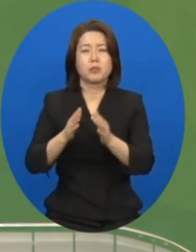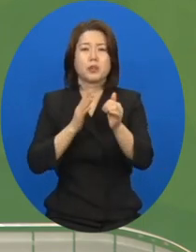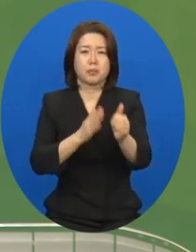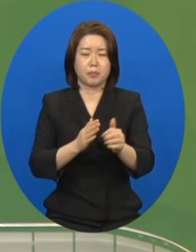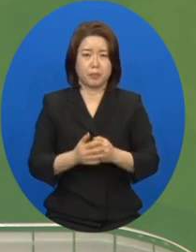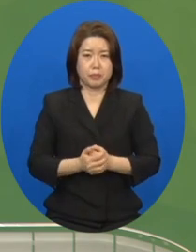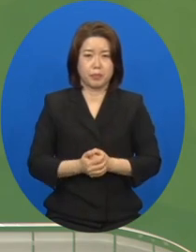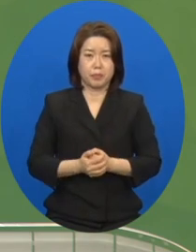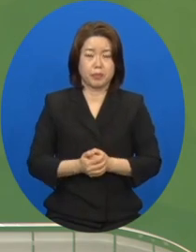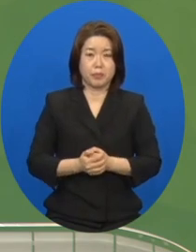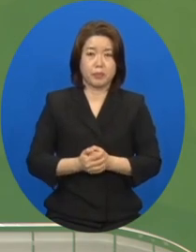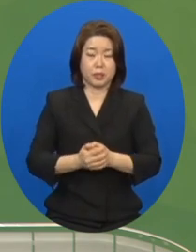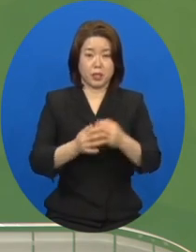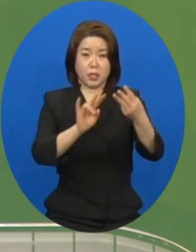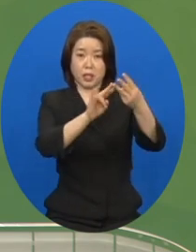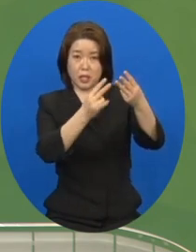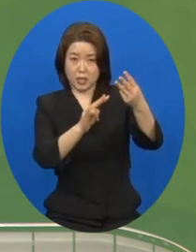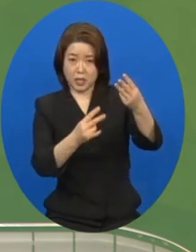라합처럼